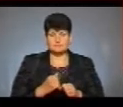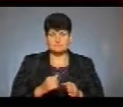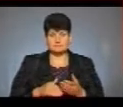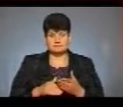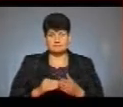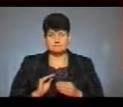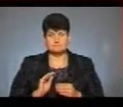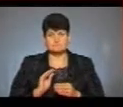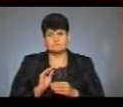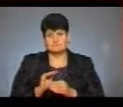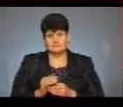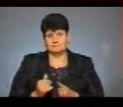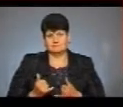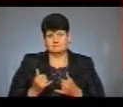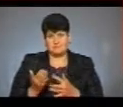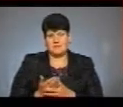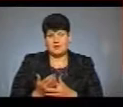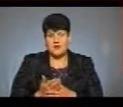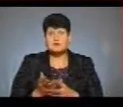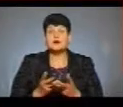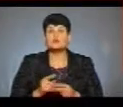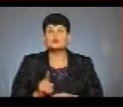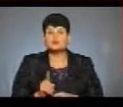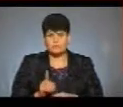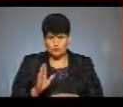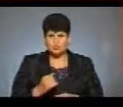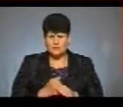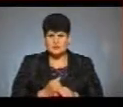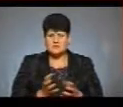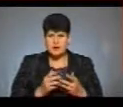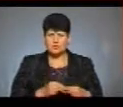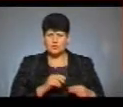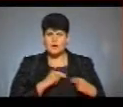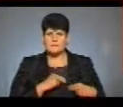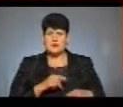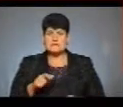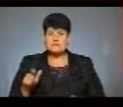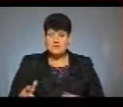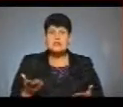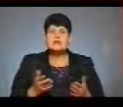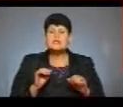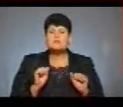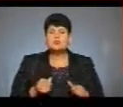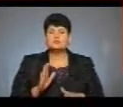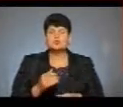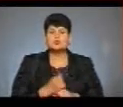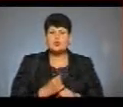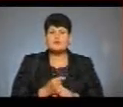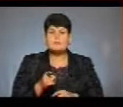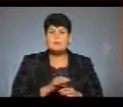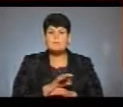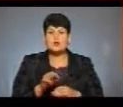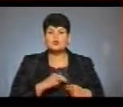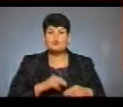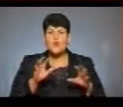за рахунок чого? Бо тепер вони будуть робити за рахунок найманих працівників ці преференції. Який може бути розроблений ними проєкт